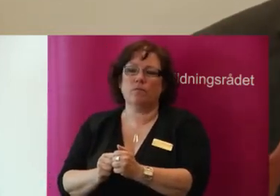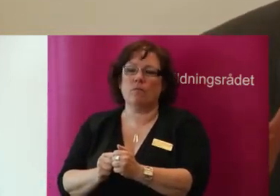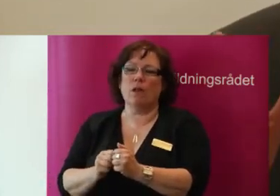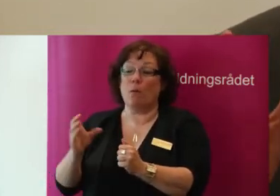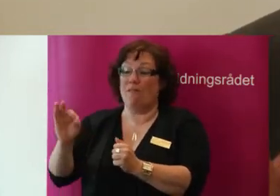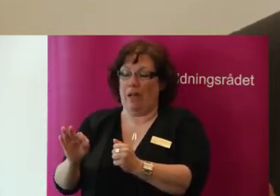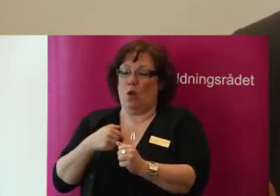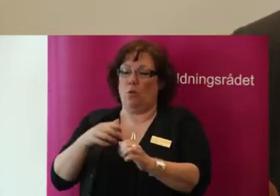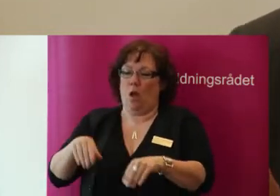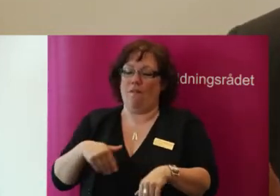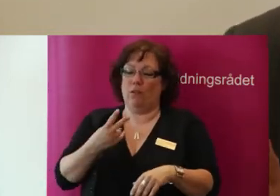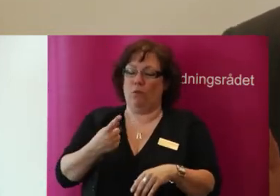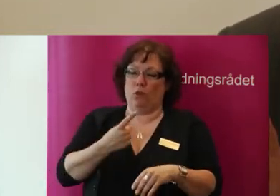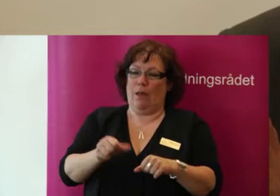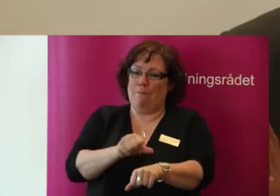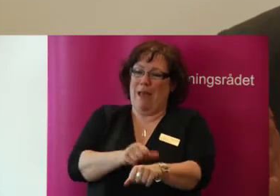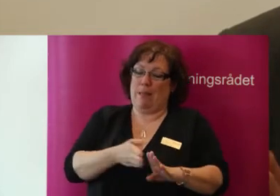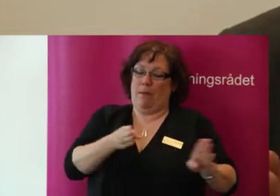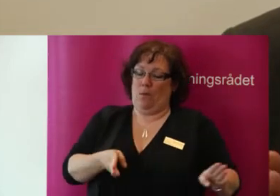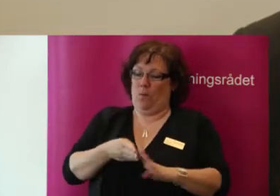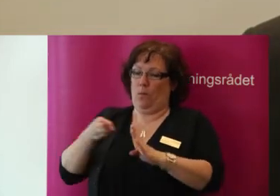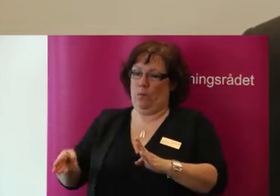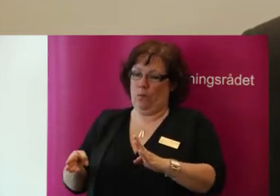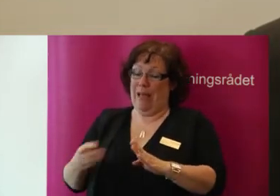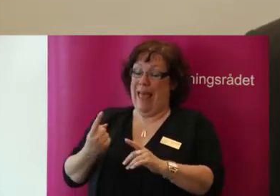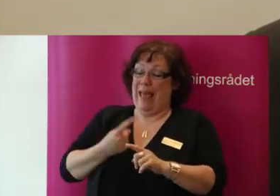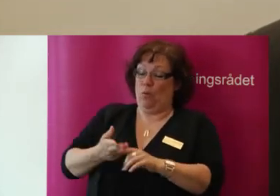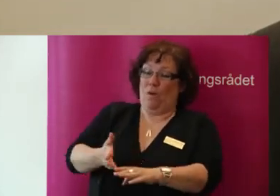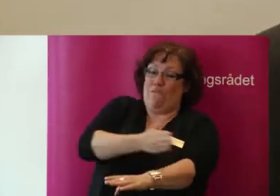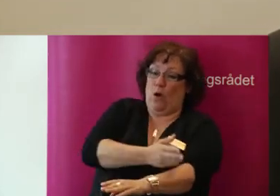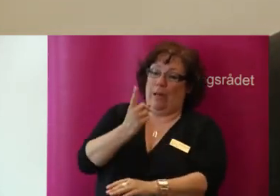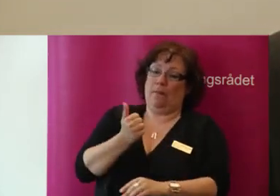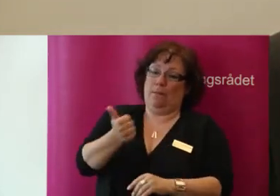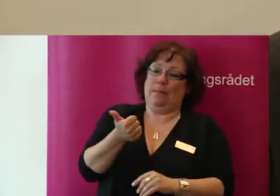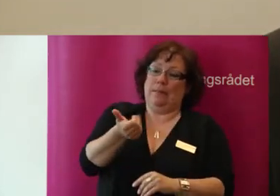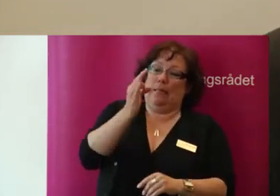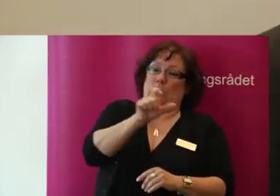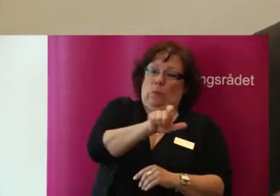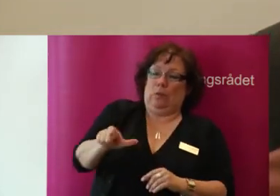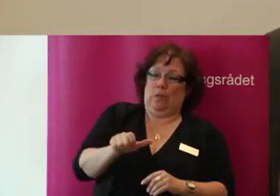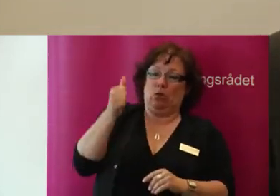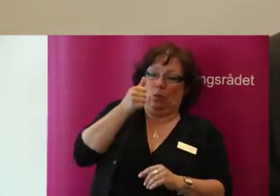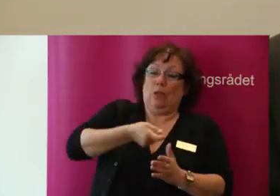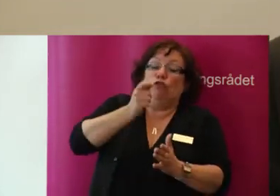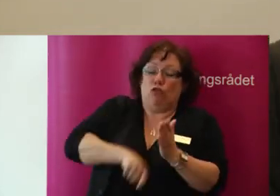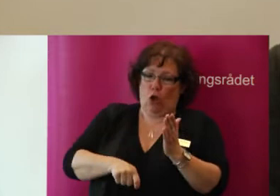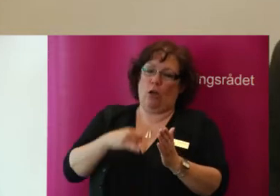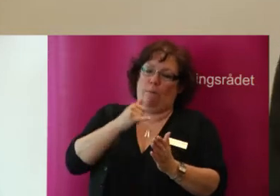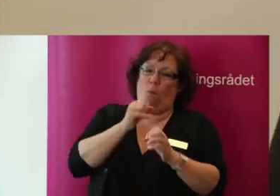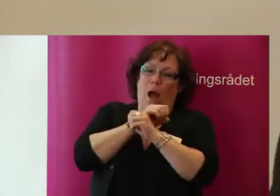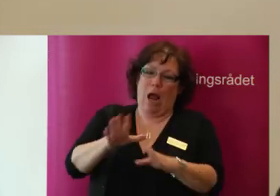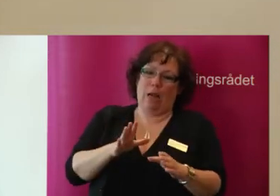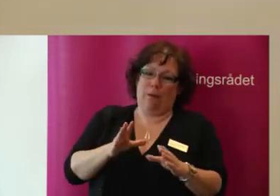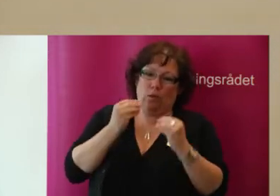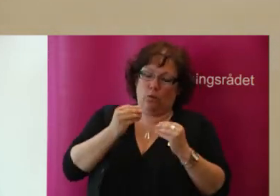mätperioder. Ett år innan de här 1600 studerande började på allmän kurs. Och mätt sedan